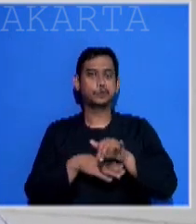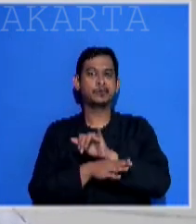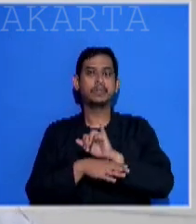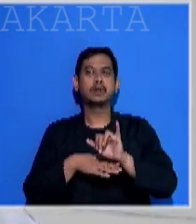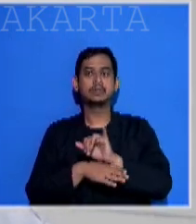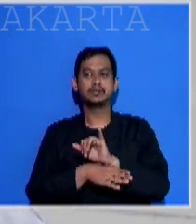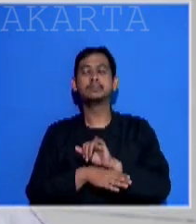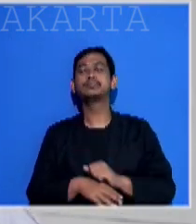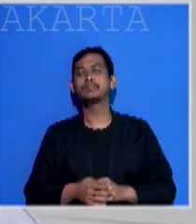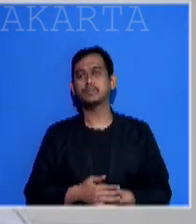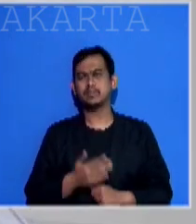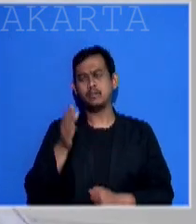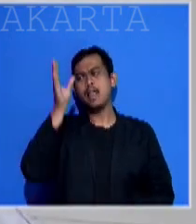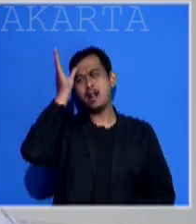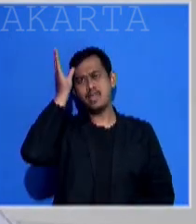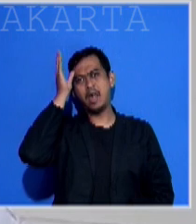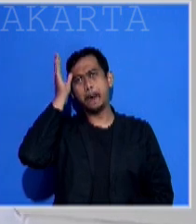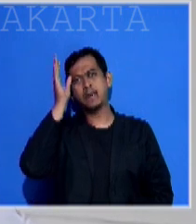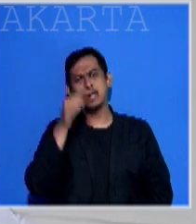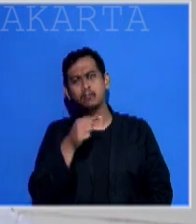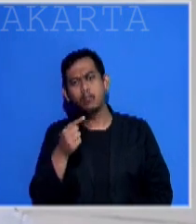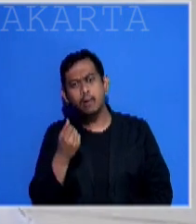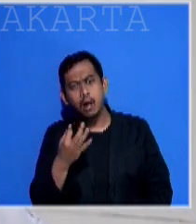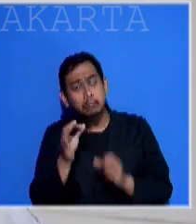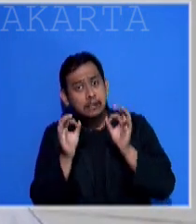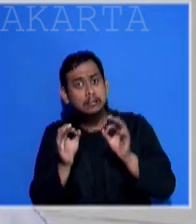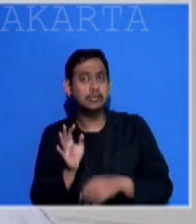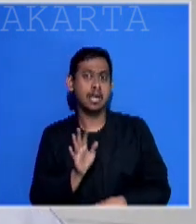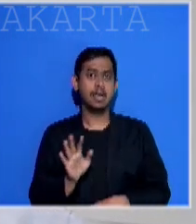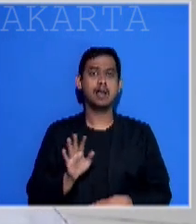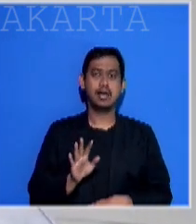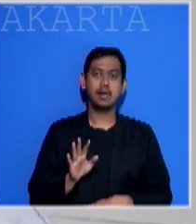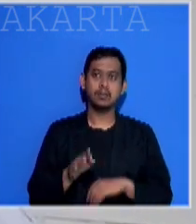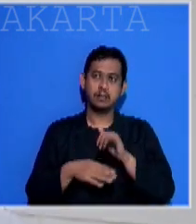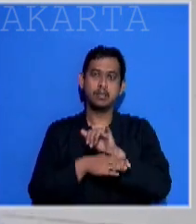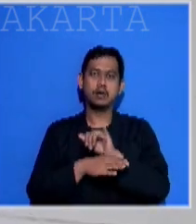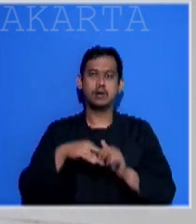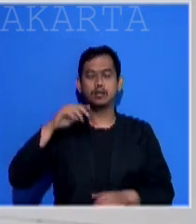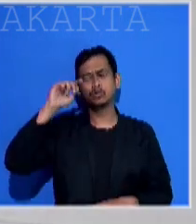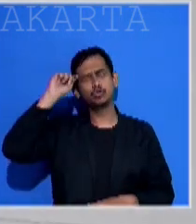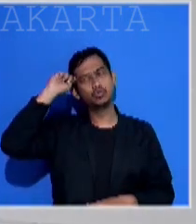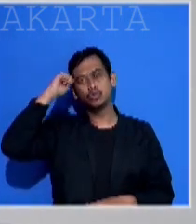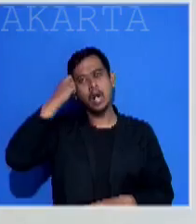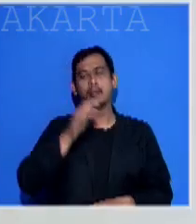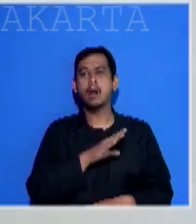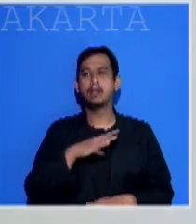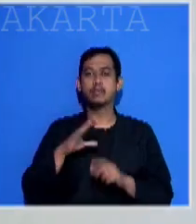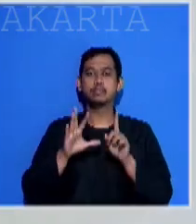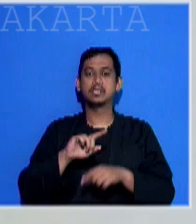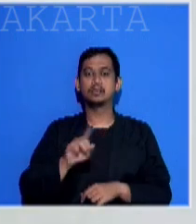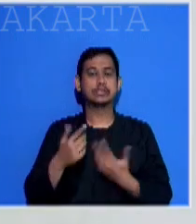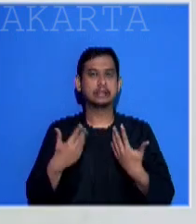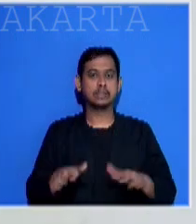Sati tidakang terus Sati tersiksa dan lama gitu ya sini 15 selesai